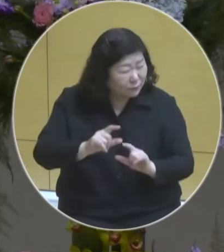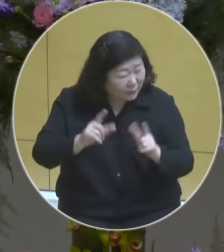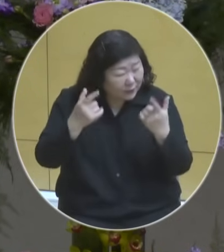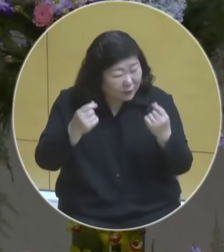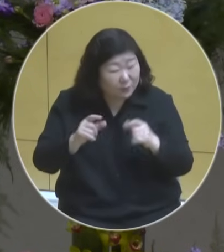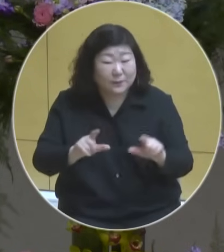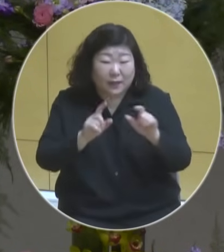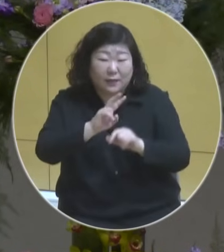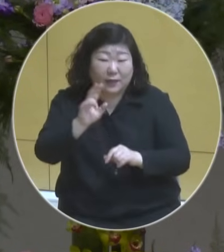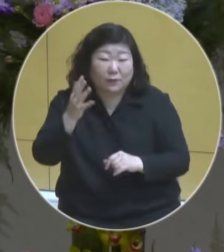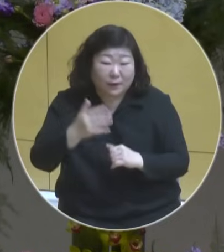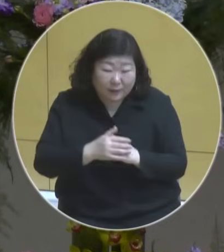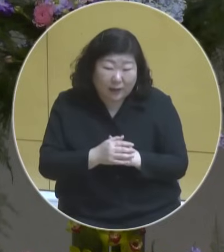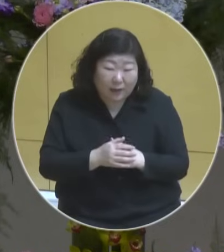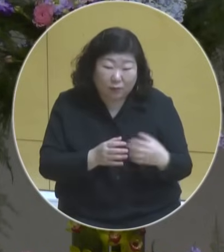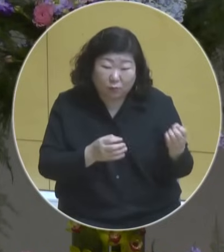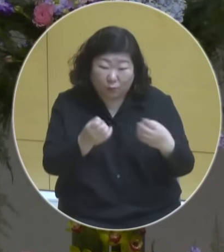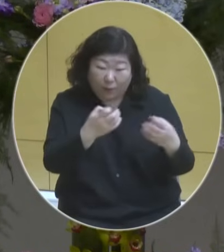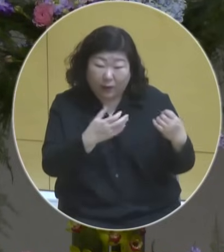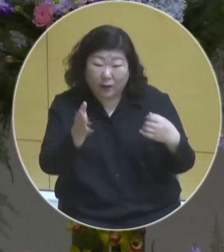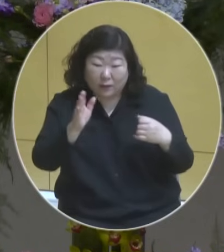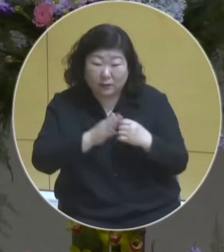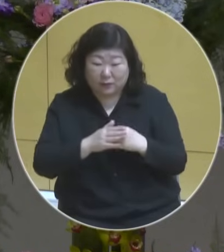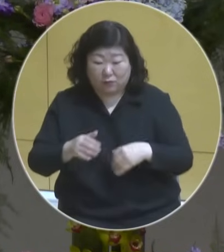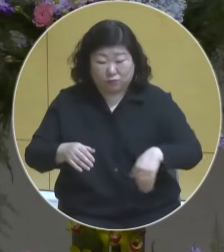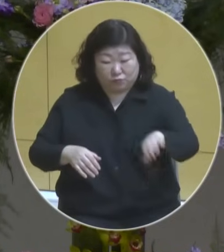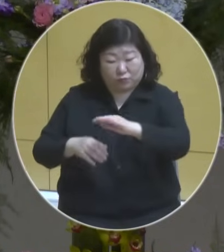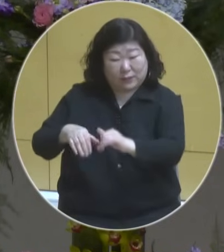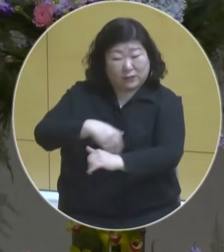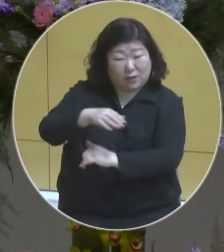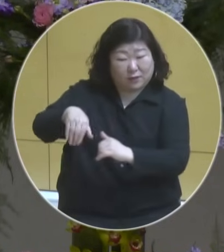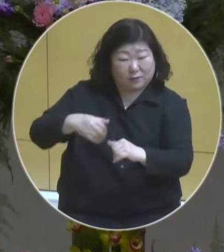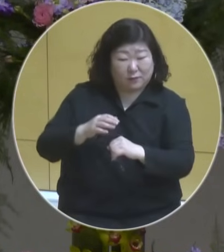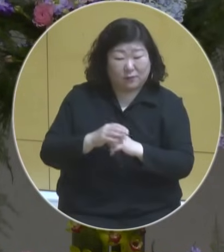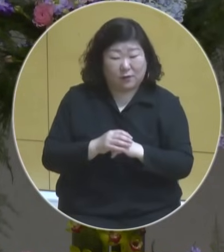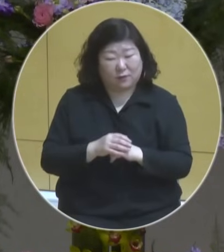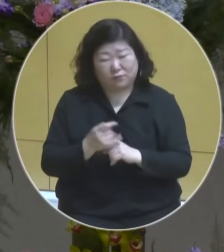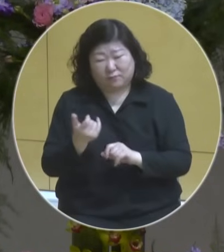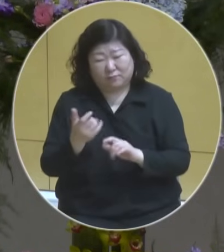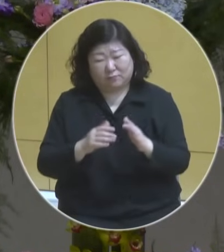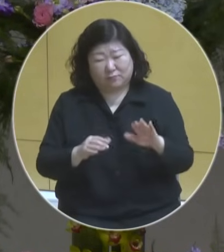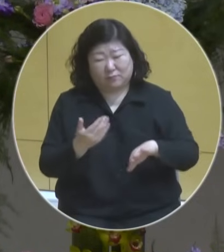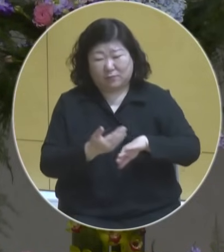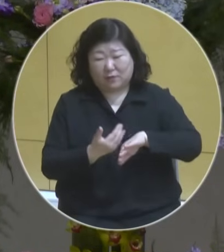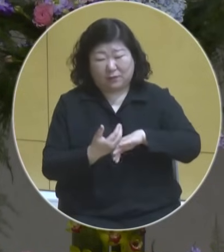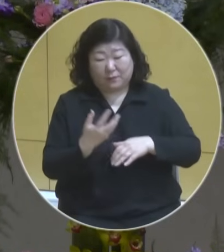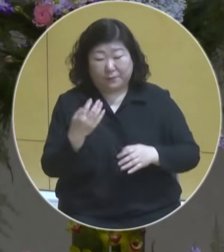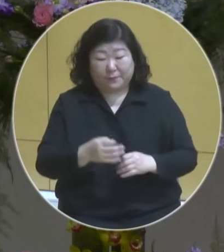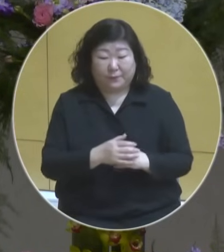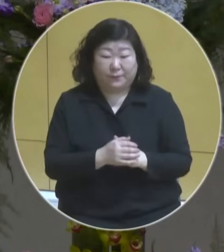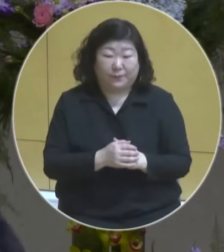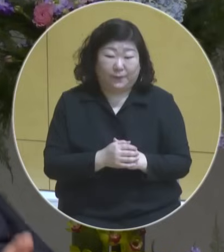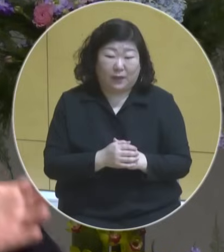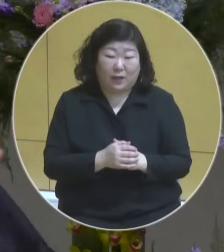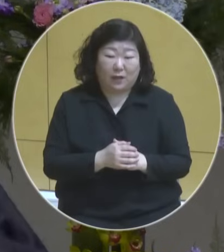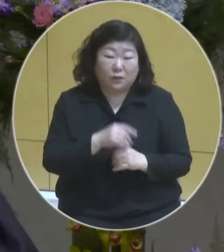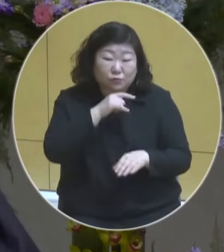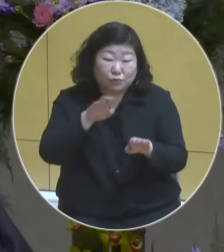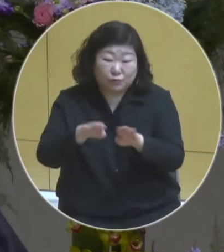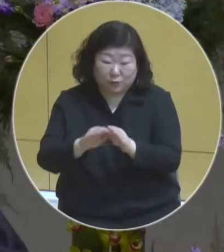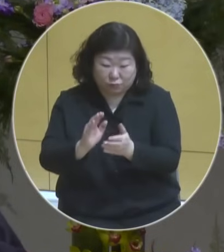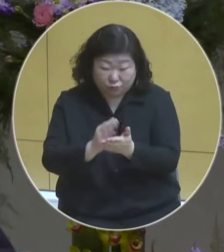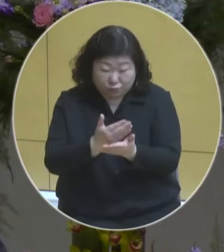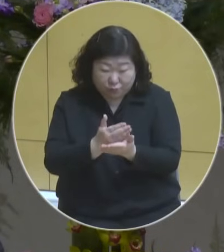생각하지만 그 말 속에는 우리의 현실과는 너무다 모순점이 많이 있습니다 그리고 주일날 하루